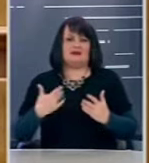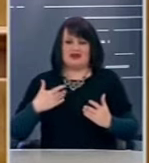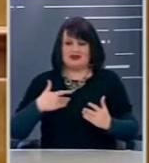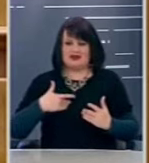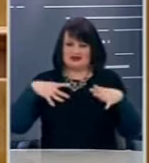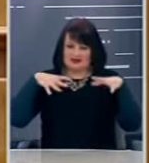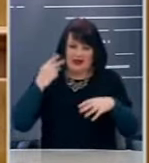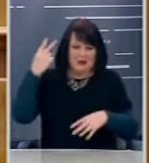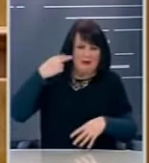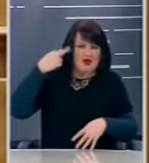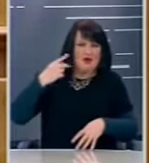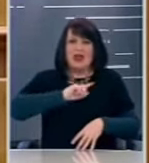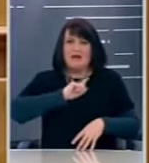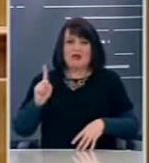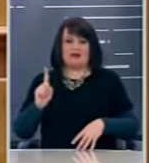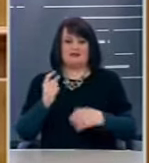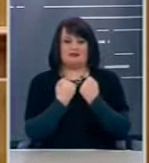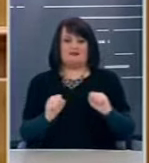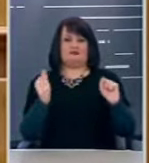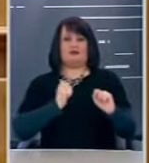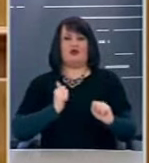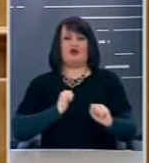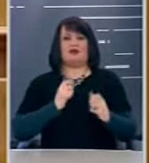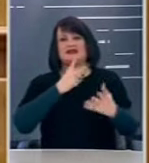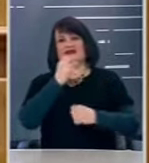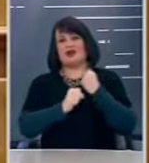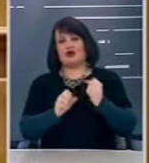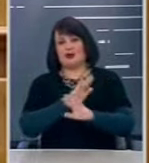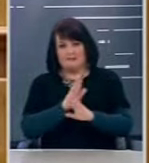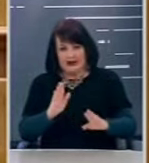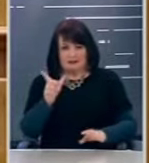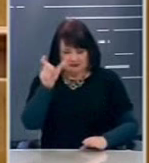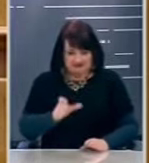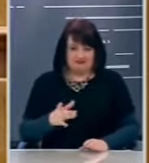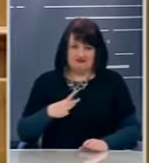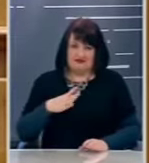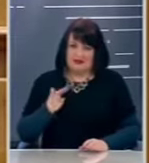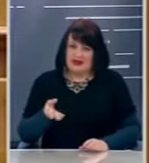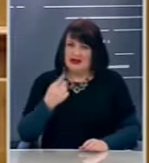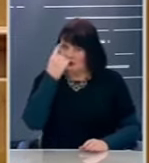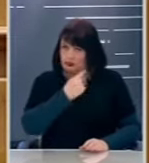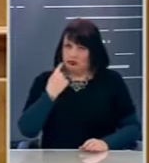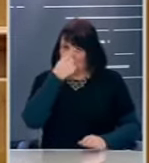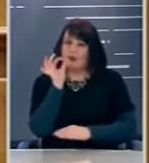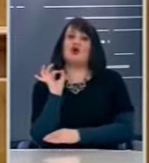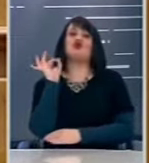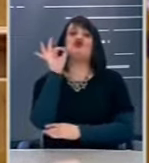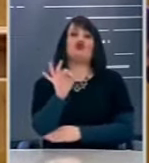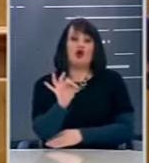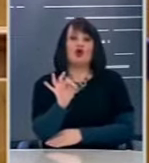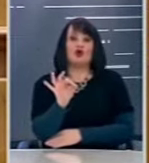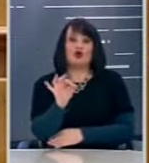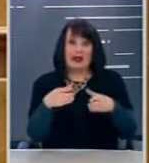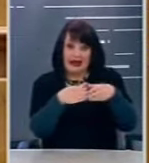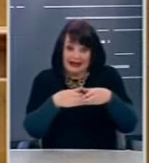την επιτροπία που έχει βρεθεί τα τελευταία 7 χρόνια. Και αν θέλετε, και προσωπικός μου στόχος, αλλά και στόχος